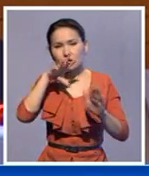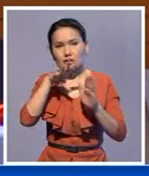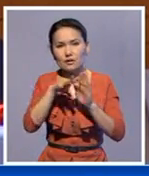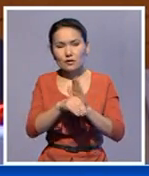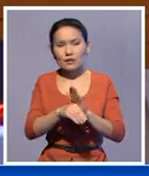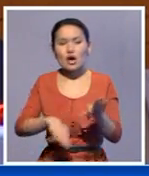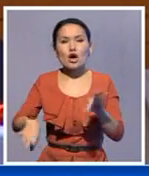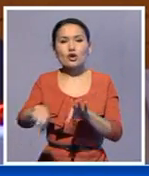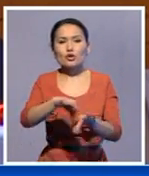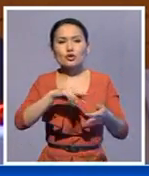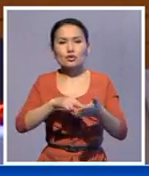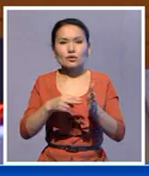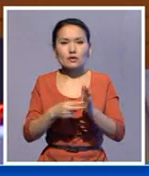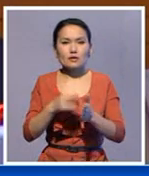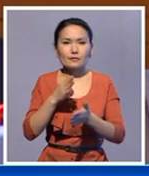жоспарлап отырған.